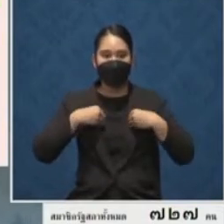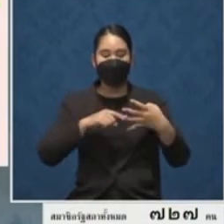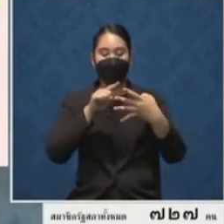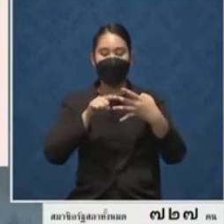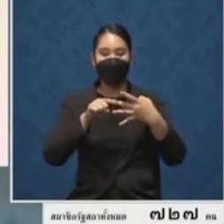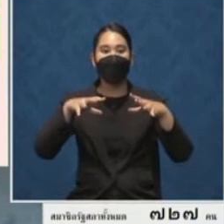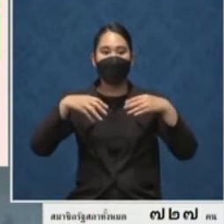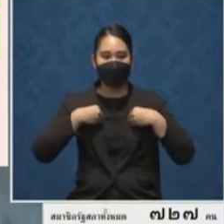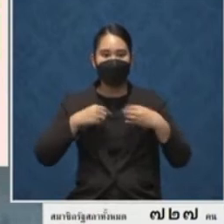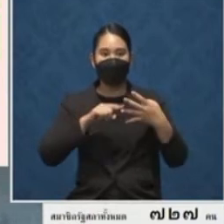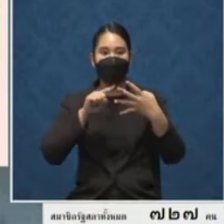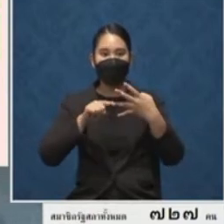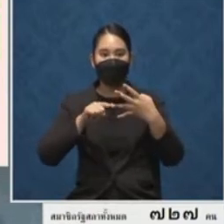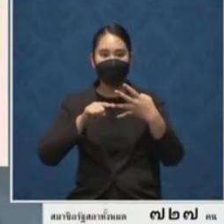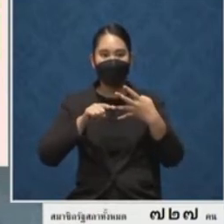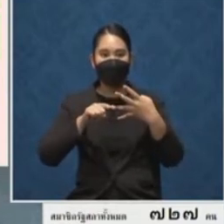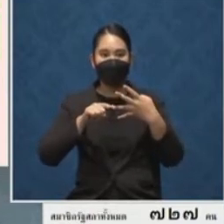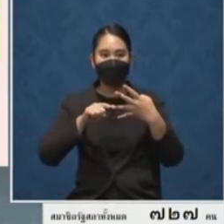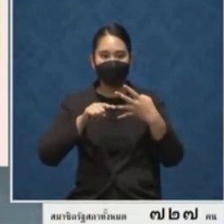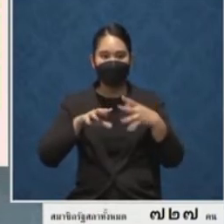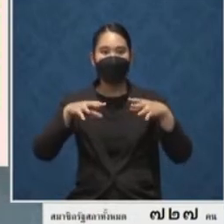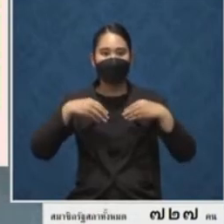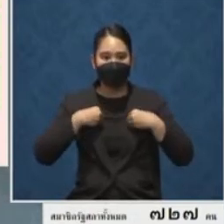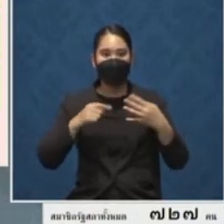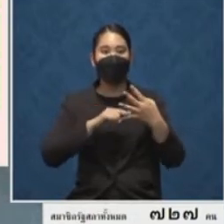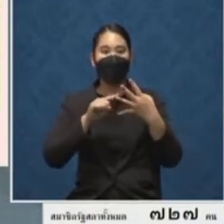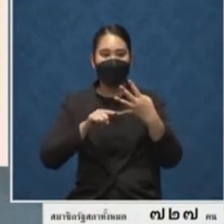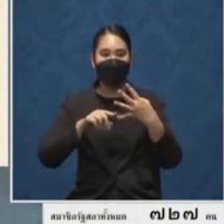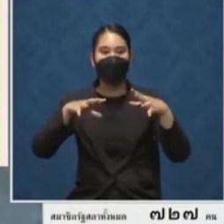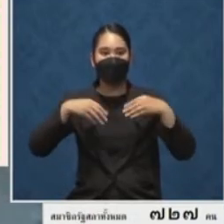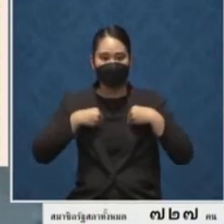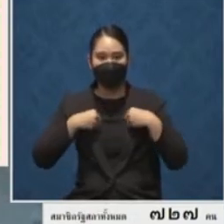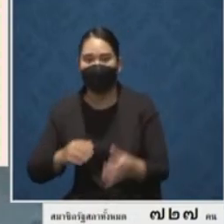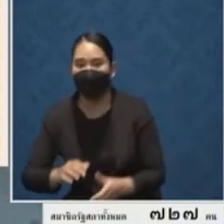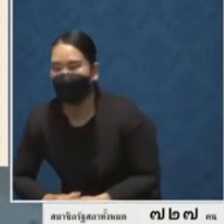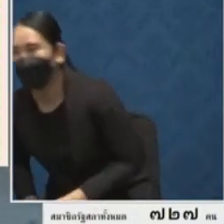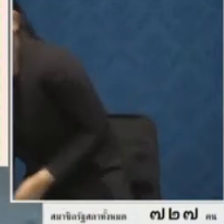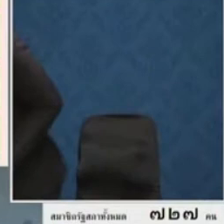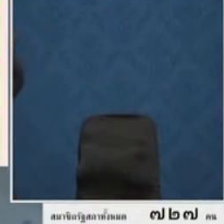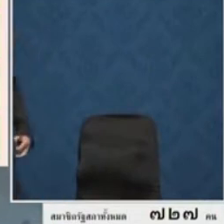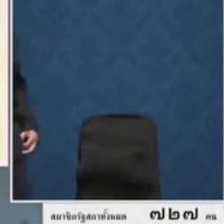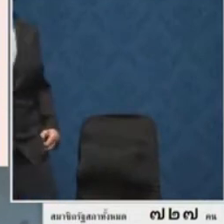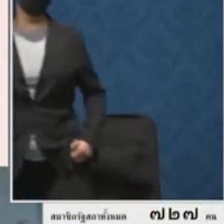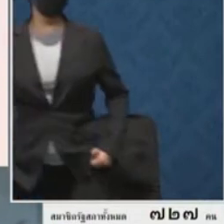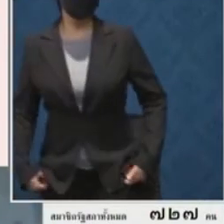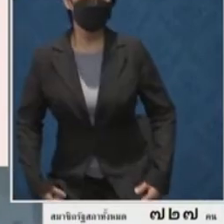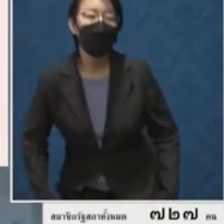รับหลักการ4รับหลักการครับ 212นางเทียบจุฑาขาว